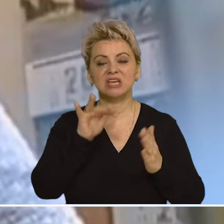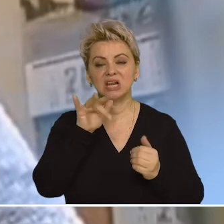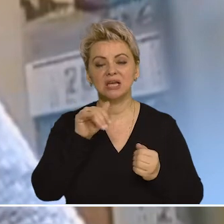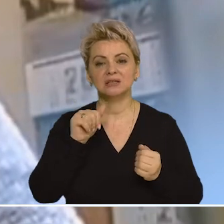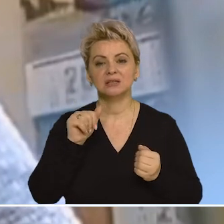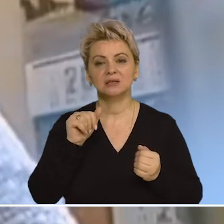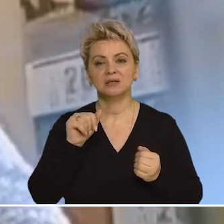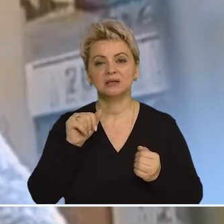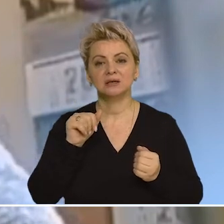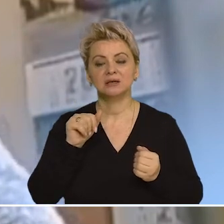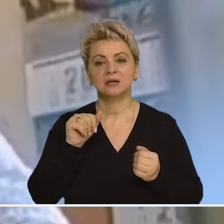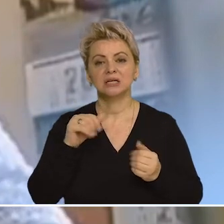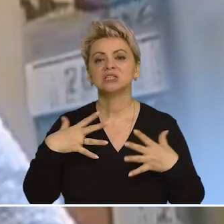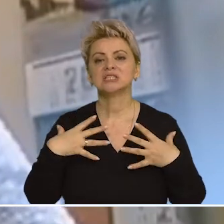лет.